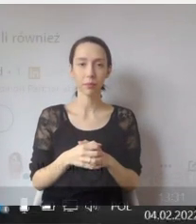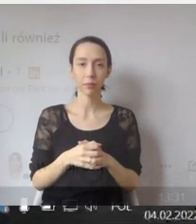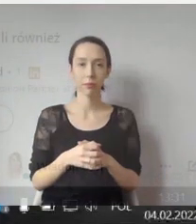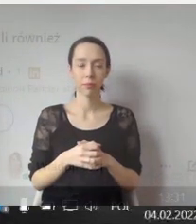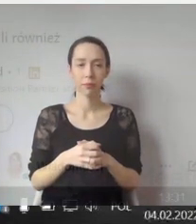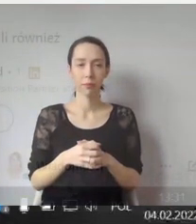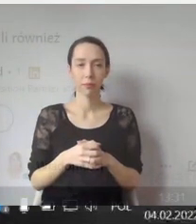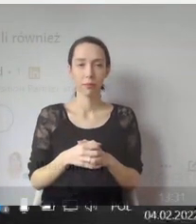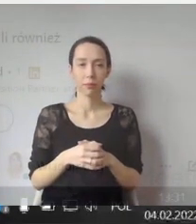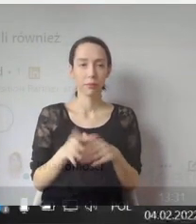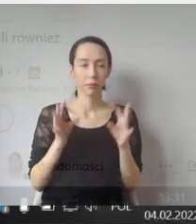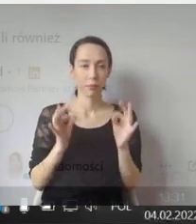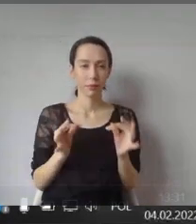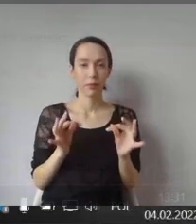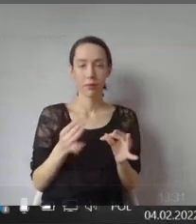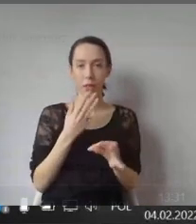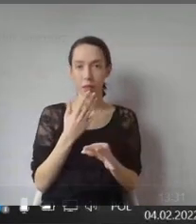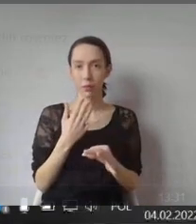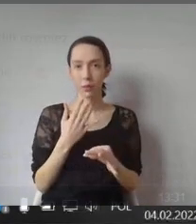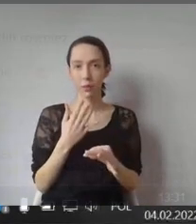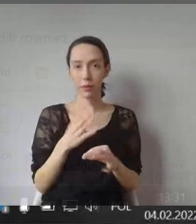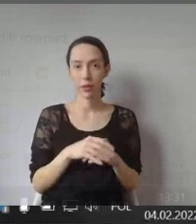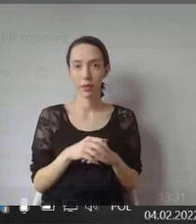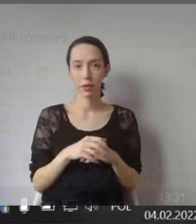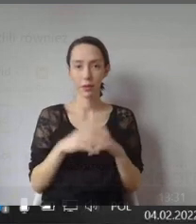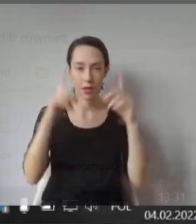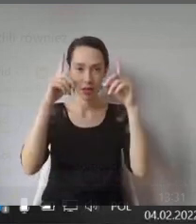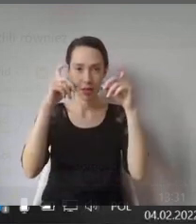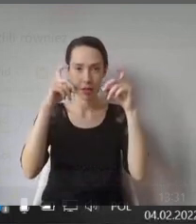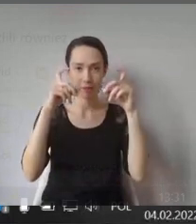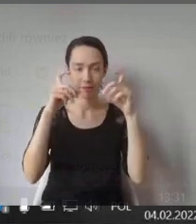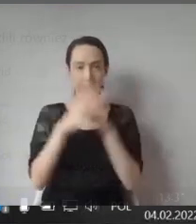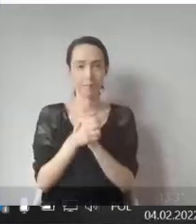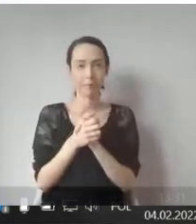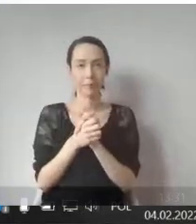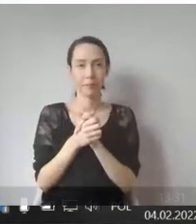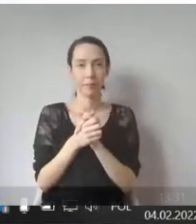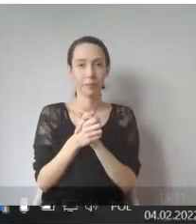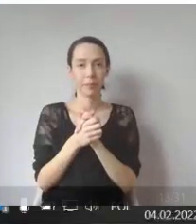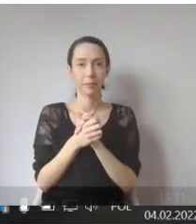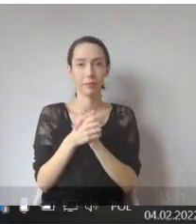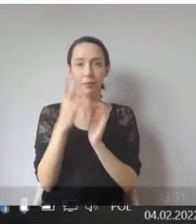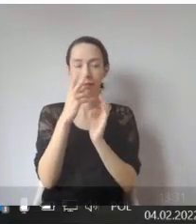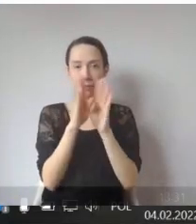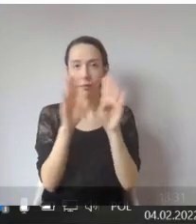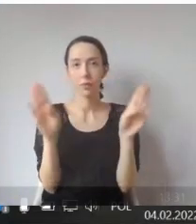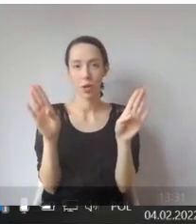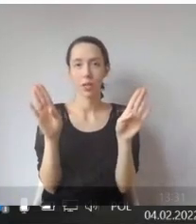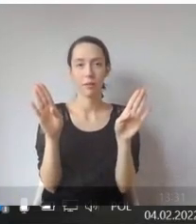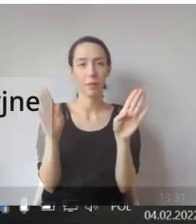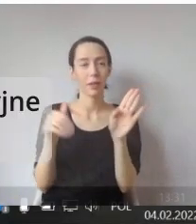Czyli tak, to o czym teraz mówię, to jest zdjęcie na LinkedInie, czyli dokładnie to. Pokażę Wam, jak wygląda idealne